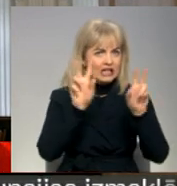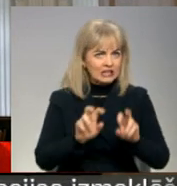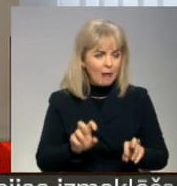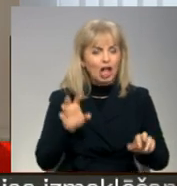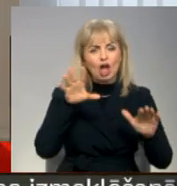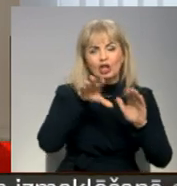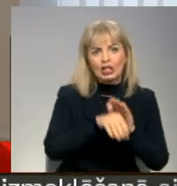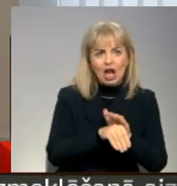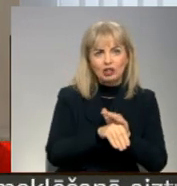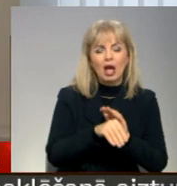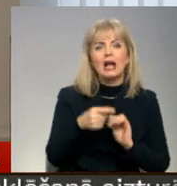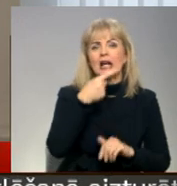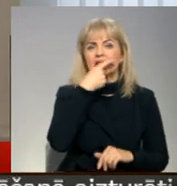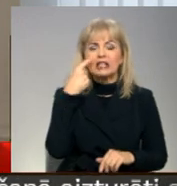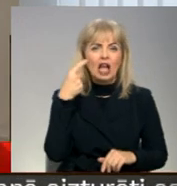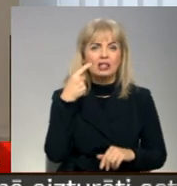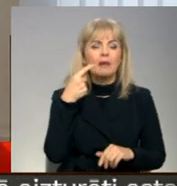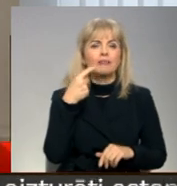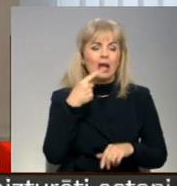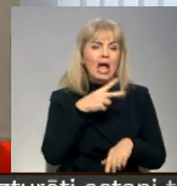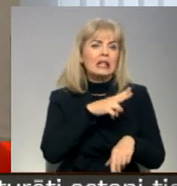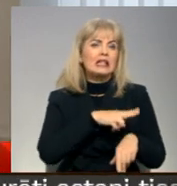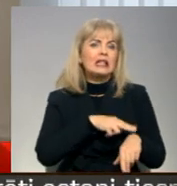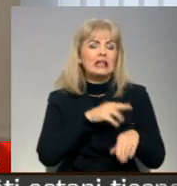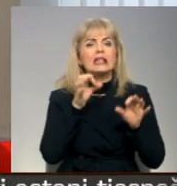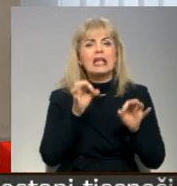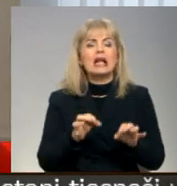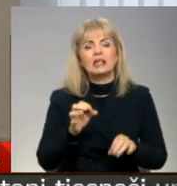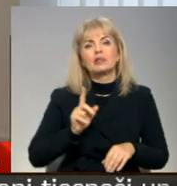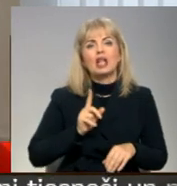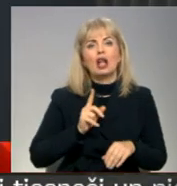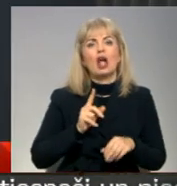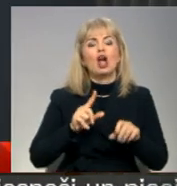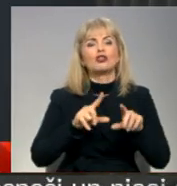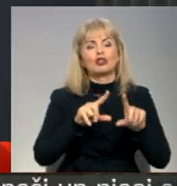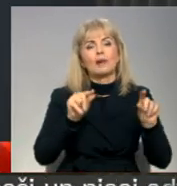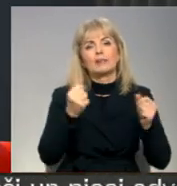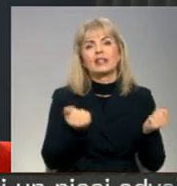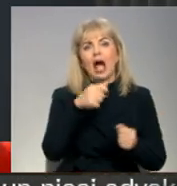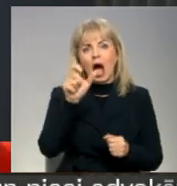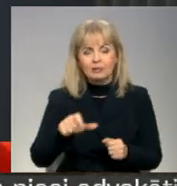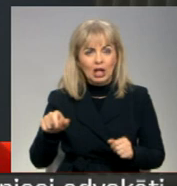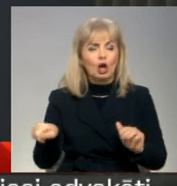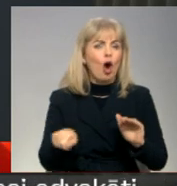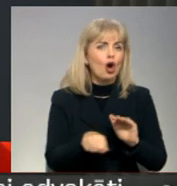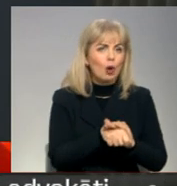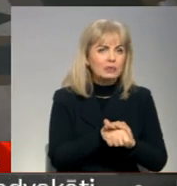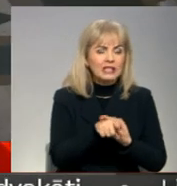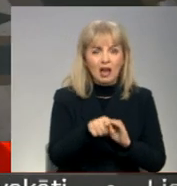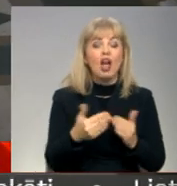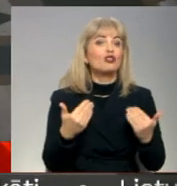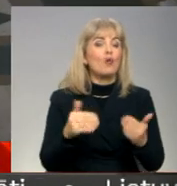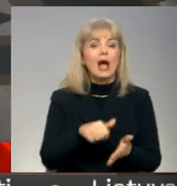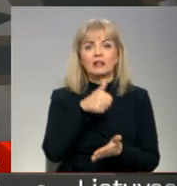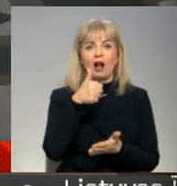vairāk nekā 100 tiesību sargājošo dienestu darbinieki. Un, protams, ziņa par korupciju tieslietu jomā ir galvenais, par ko